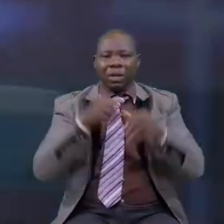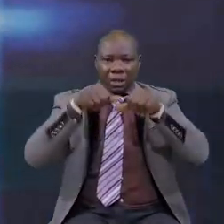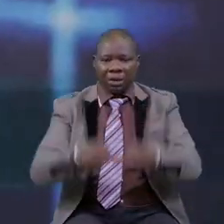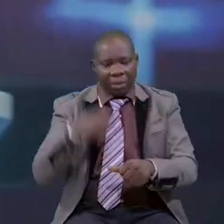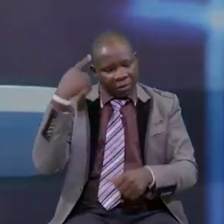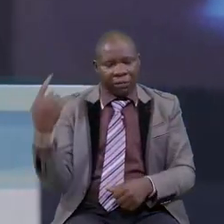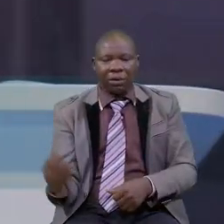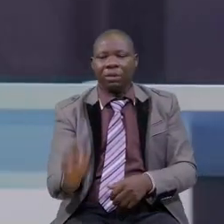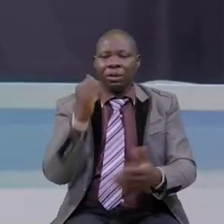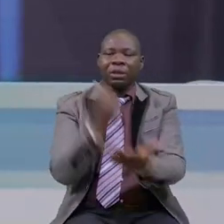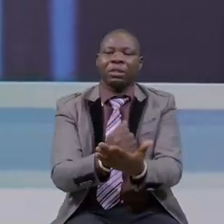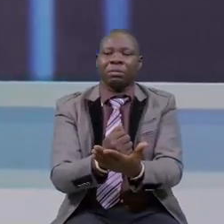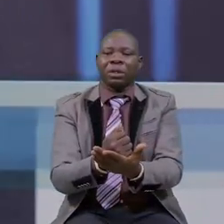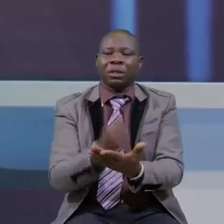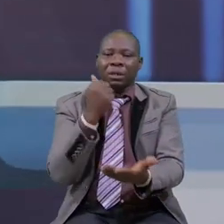Amen.